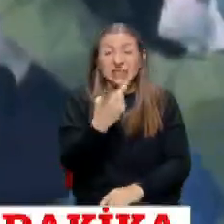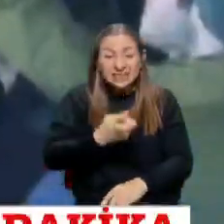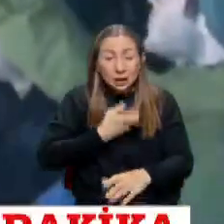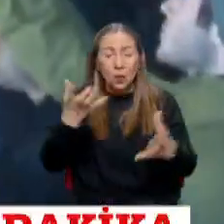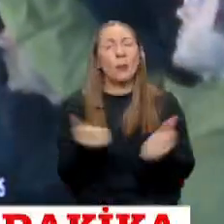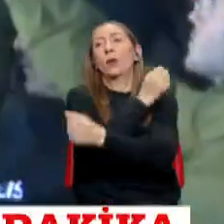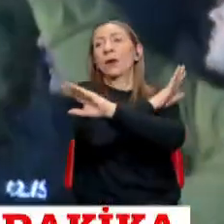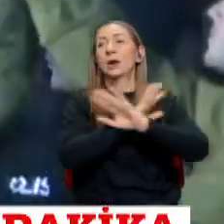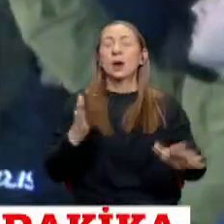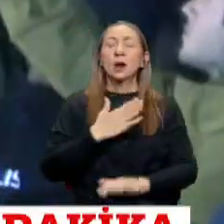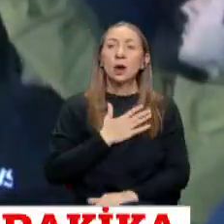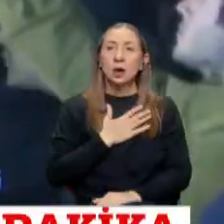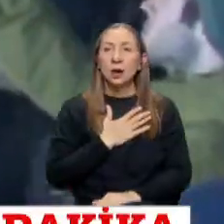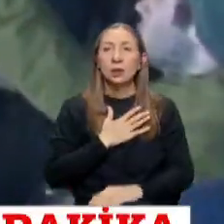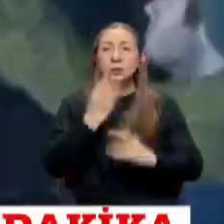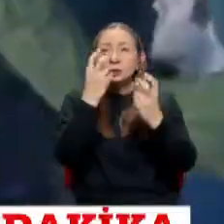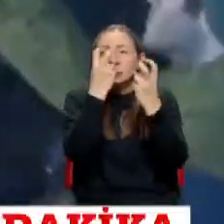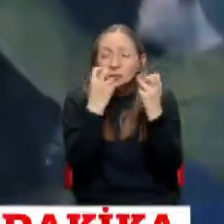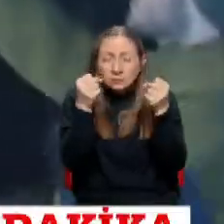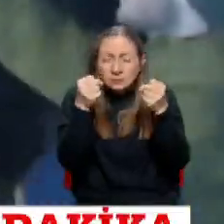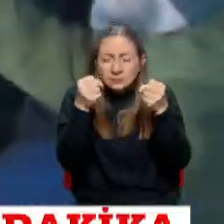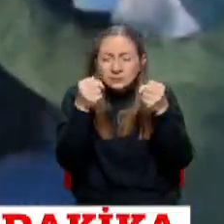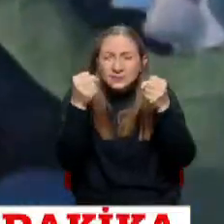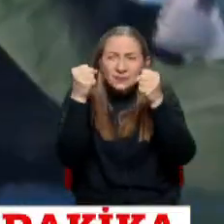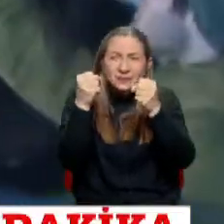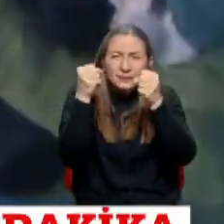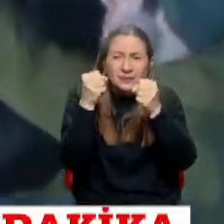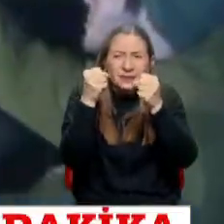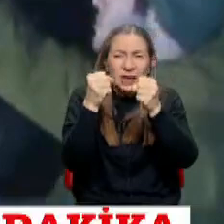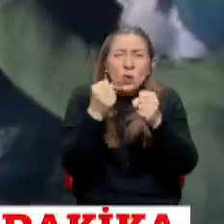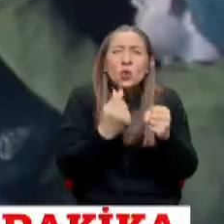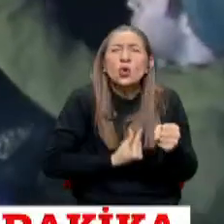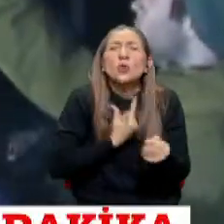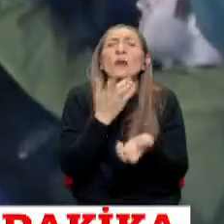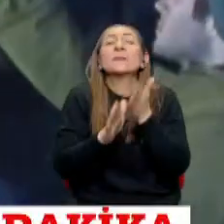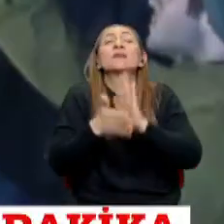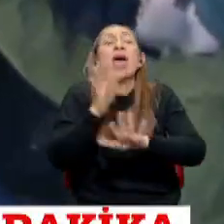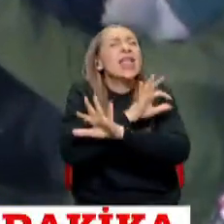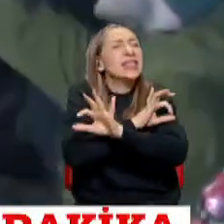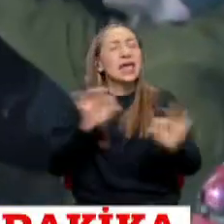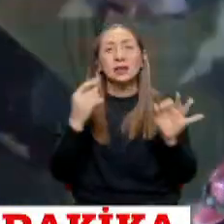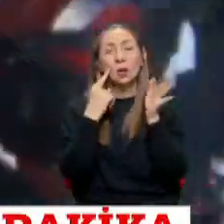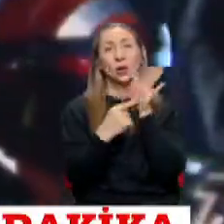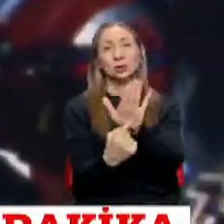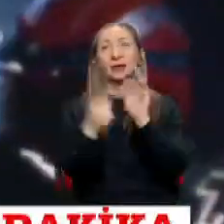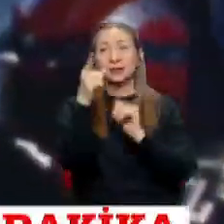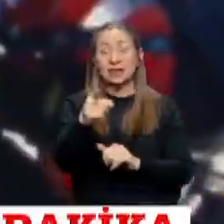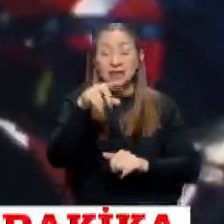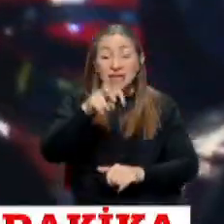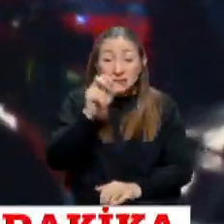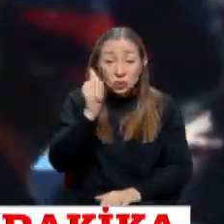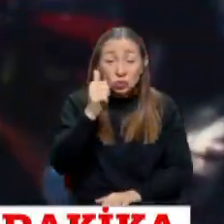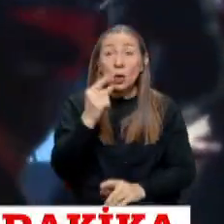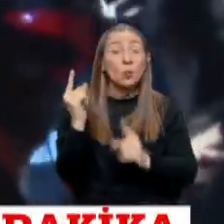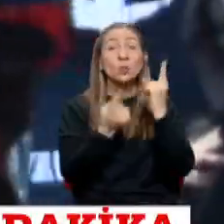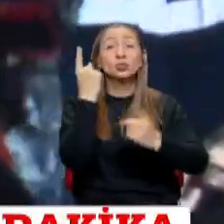saatte kurtarıldı. Sedye'de büyük titizlikle taşındığı o anlar umudun bitmediğinin de en net sinyali oldu. 8. günde